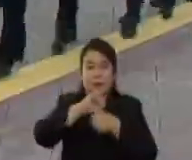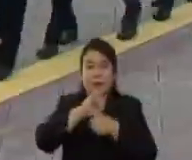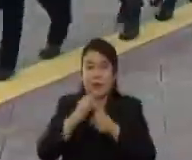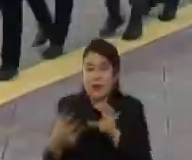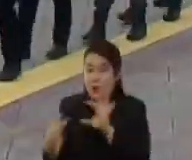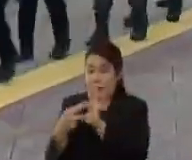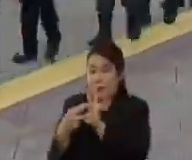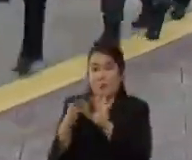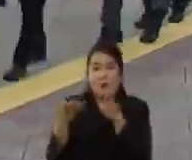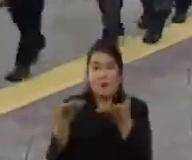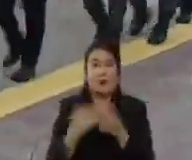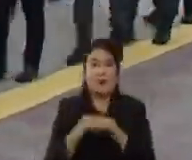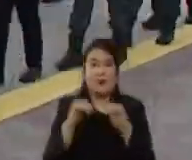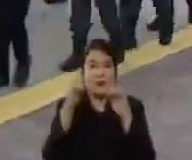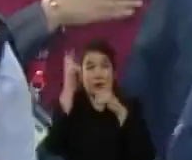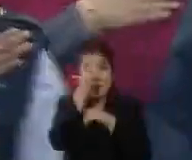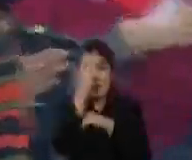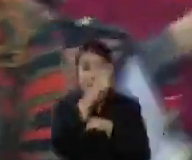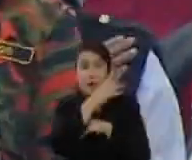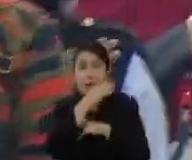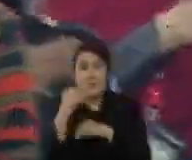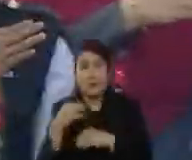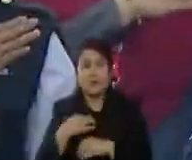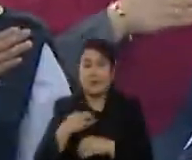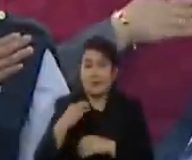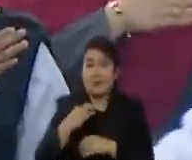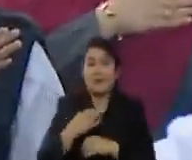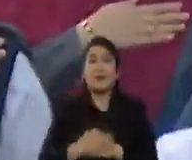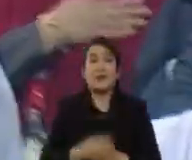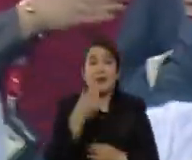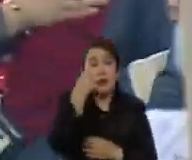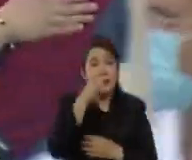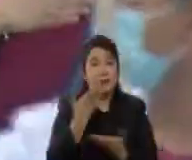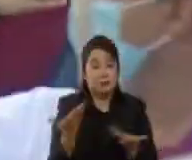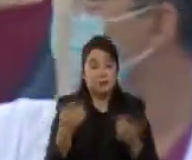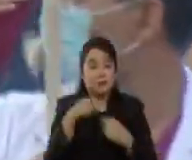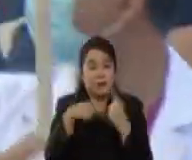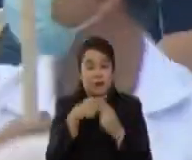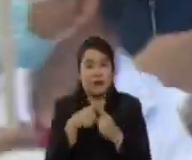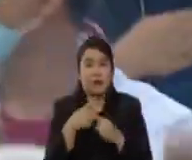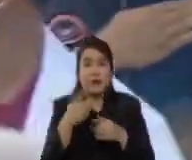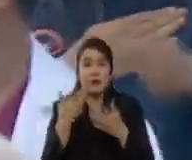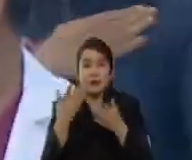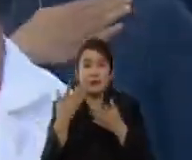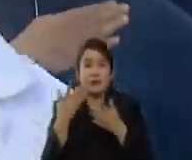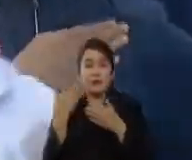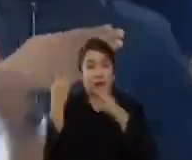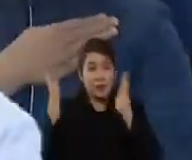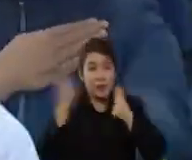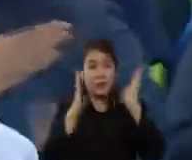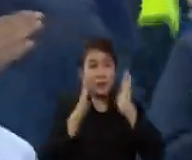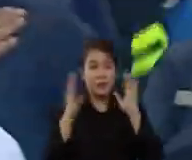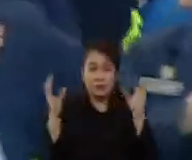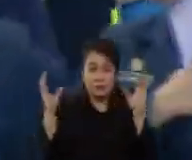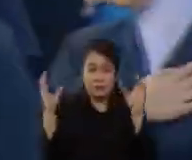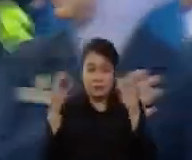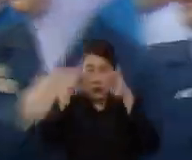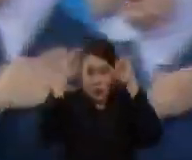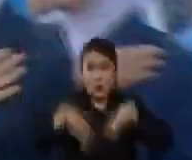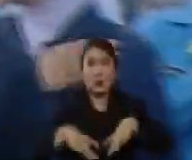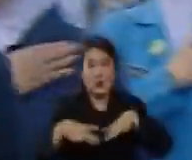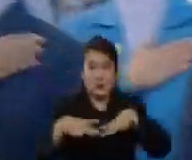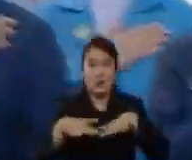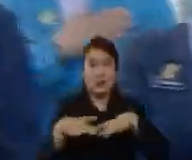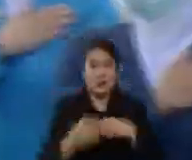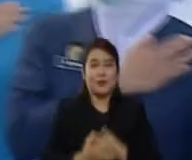agensi-agensi kerajaan dan sukarelawan ini memainkan peranan penting sewaktu negara diuji pandemik COVID-19. Tepukan